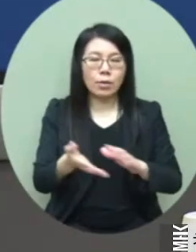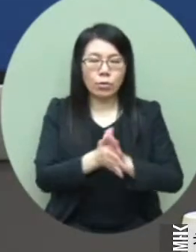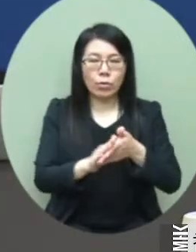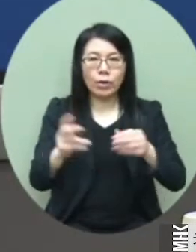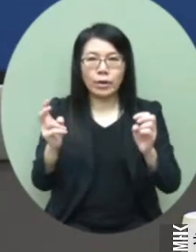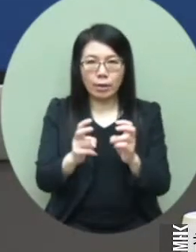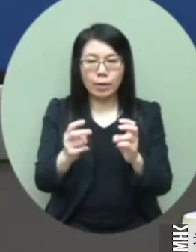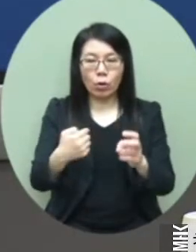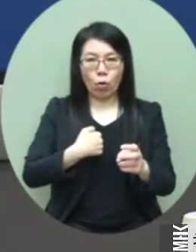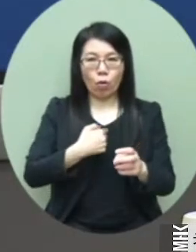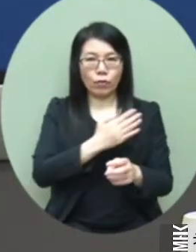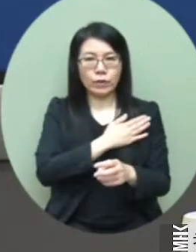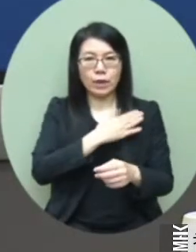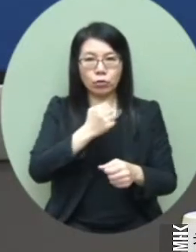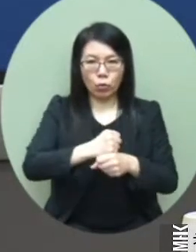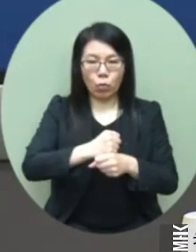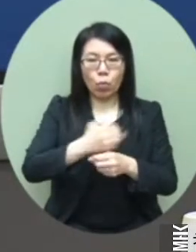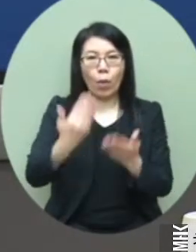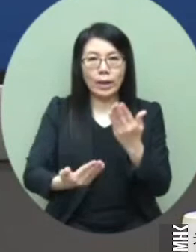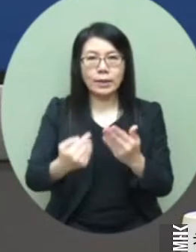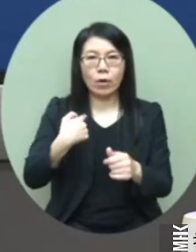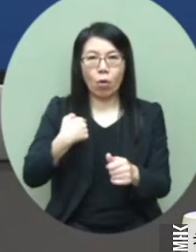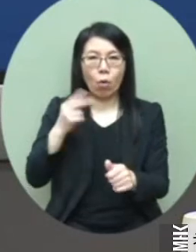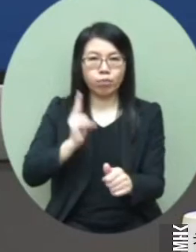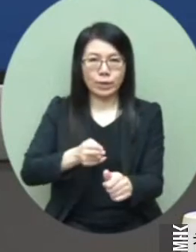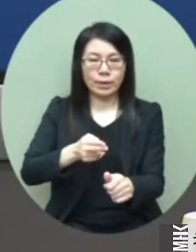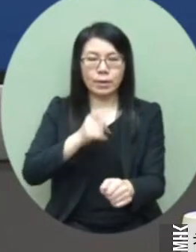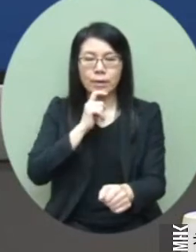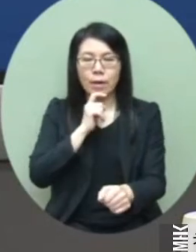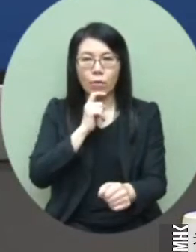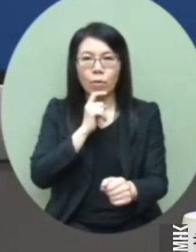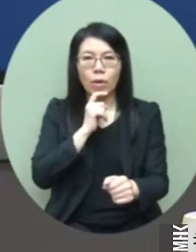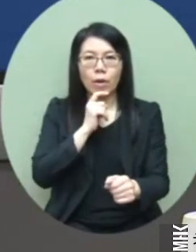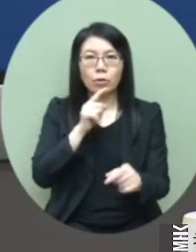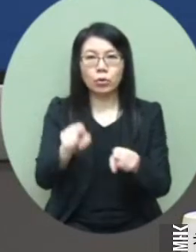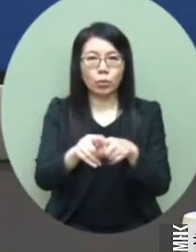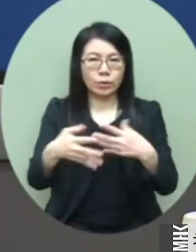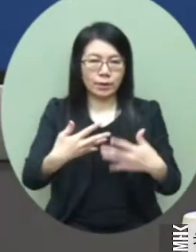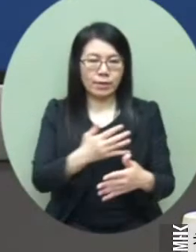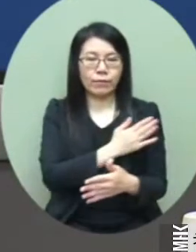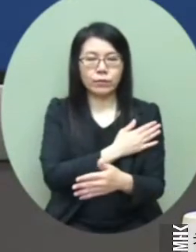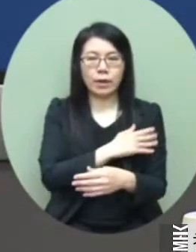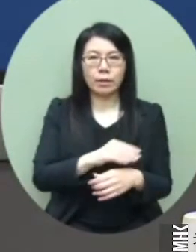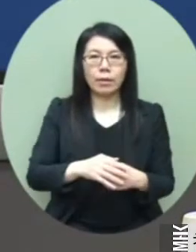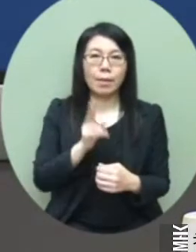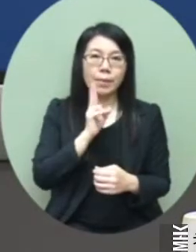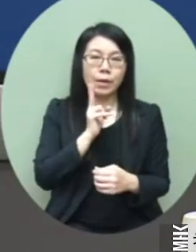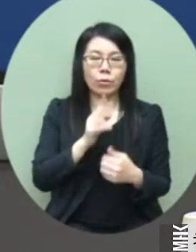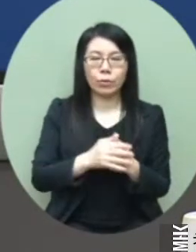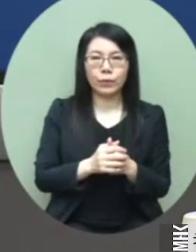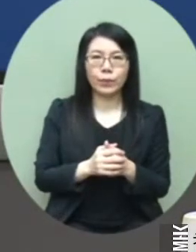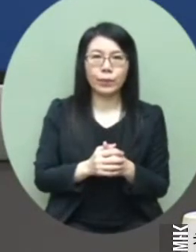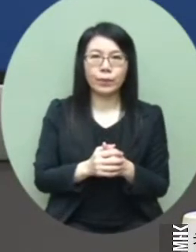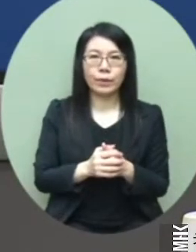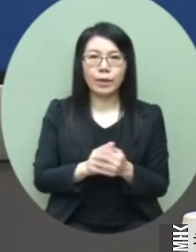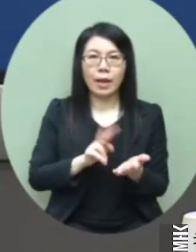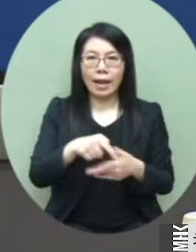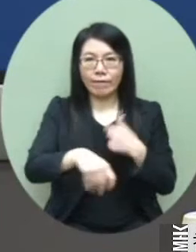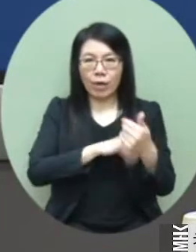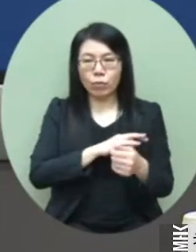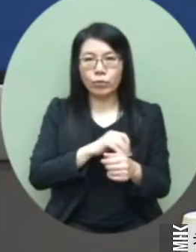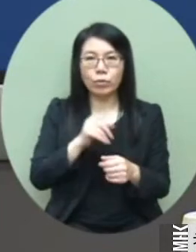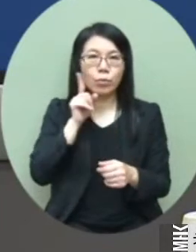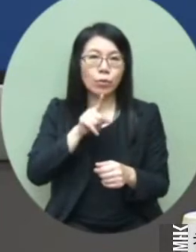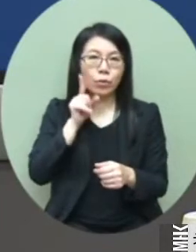已經一係由我本人，一係由我指派嘅同事咧係負責。譬如同立法會